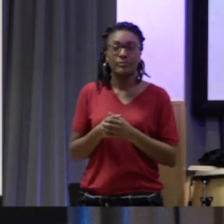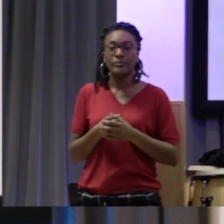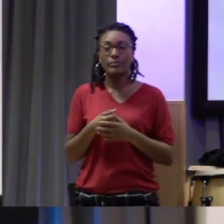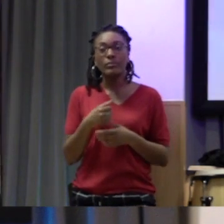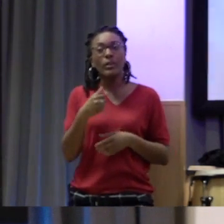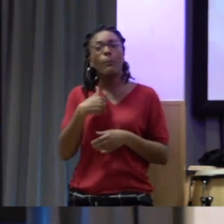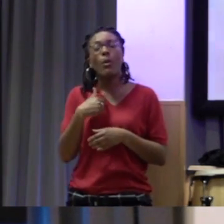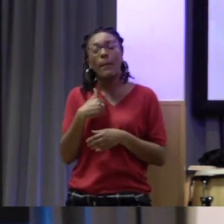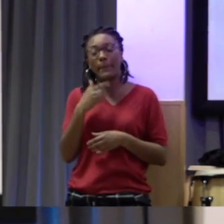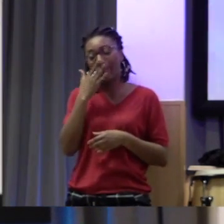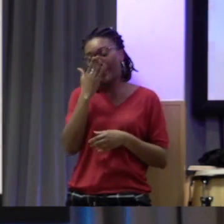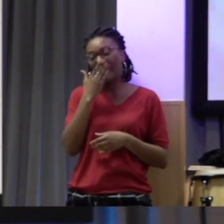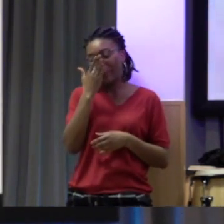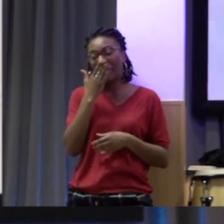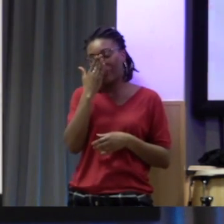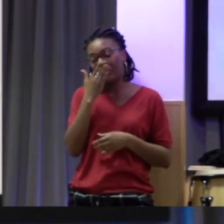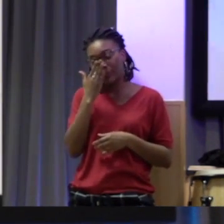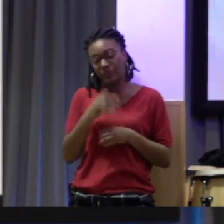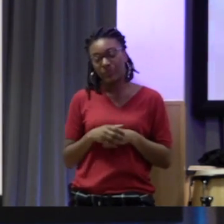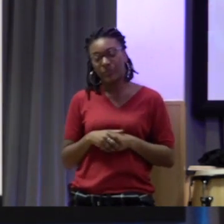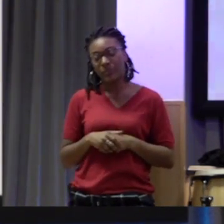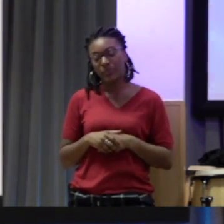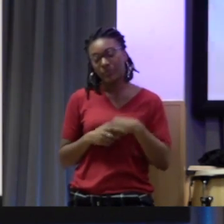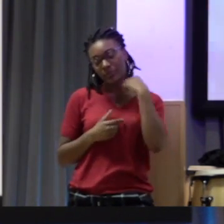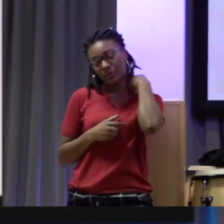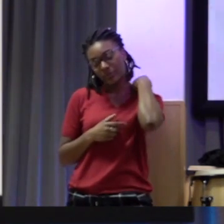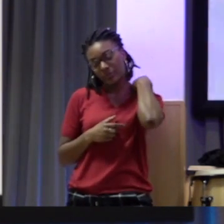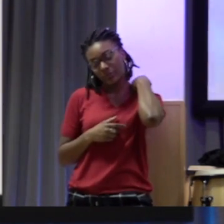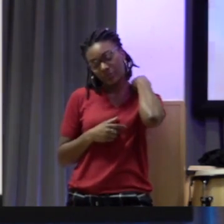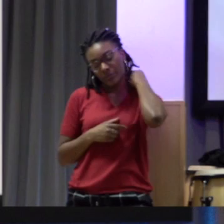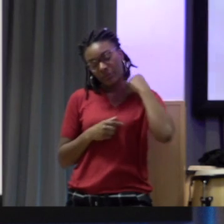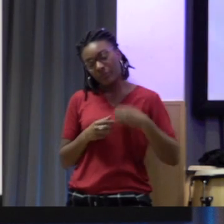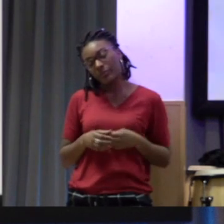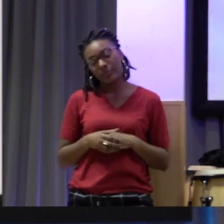J'ai simplement dit que le Seigneur annonçait la parole.